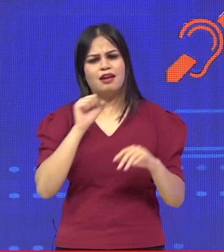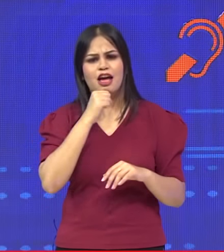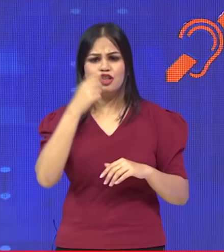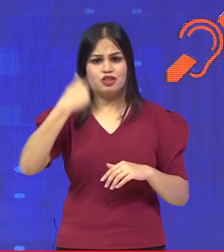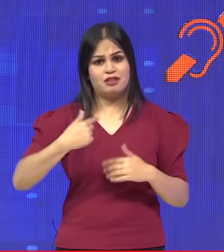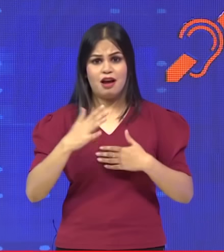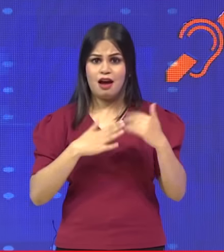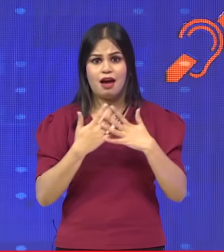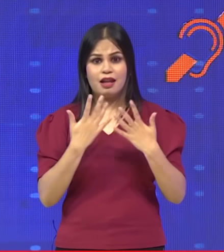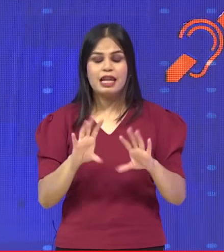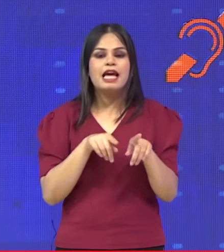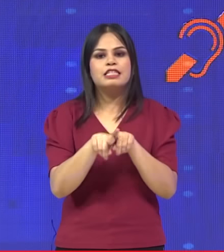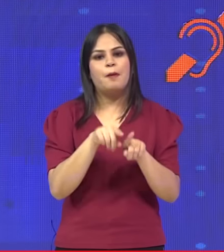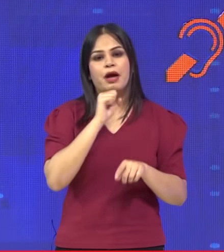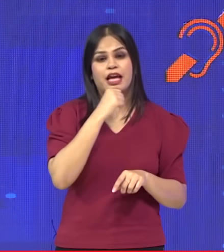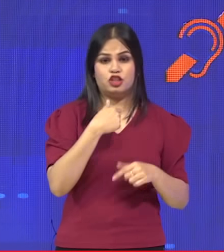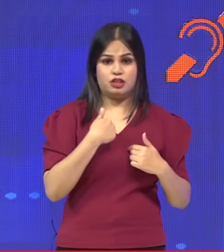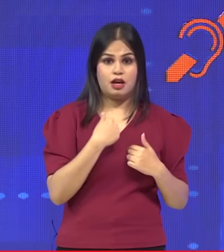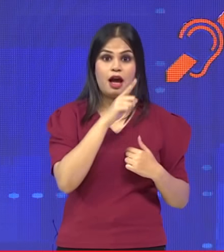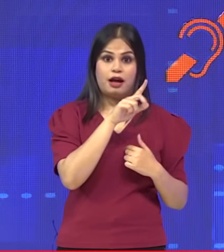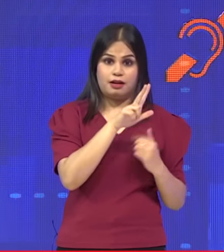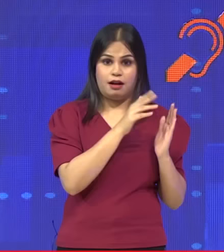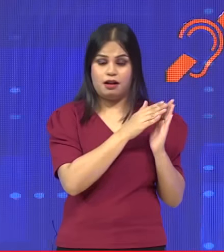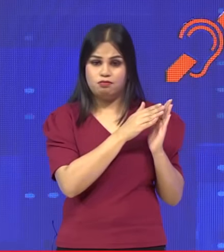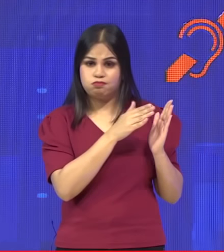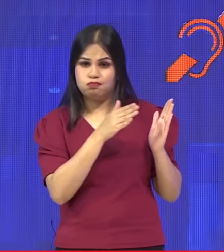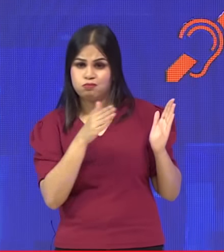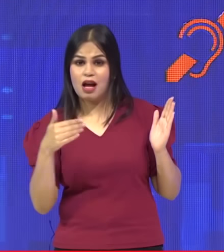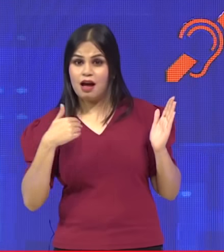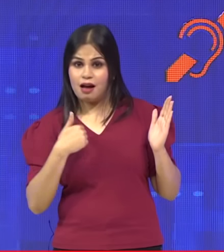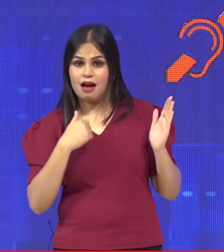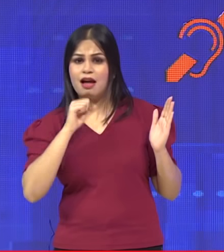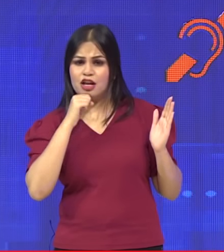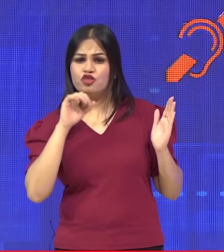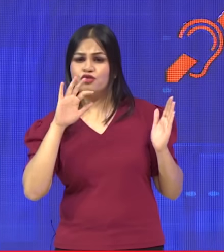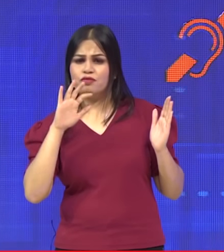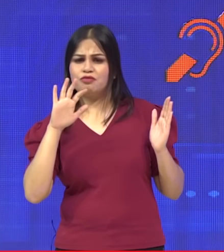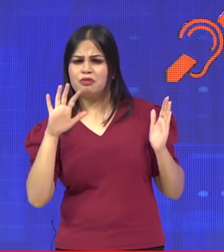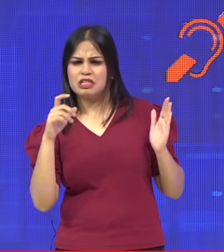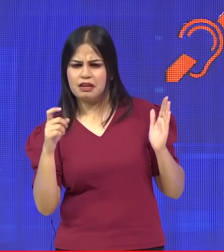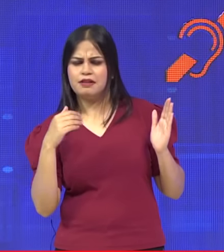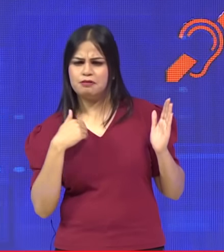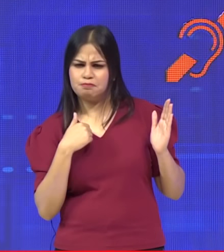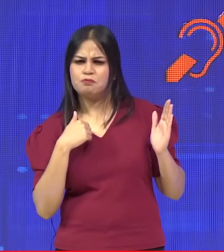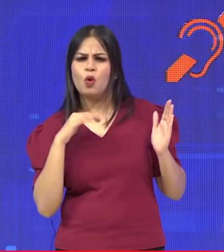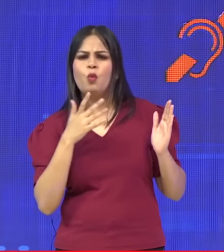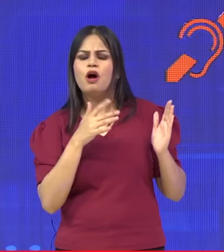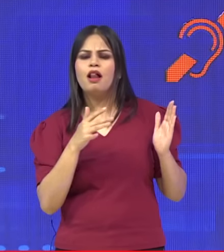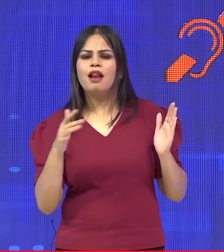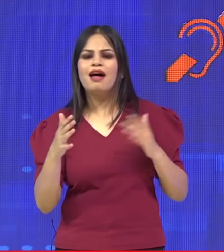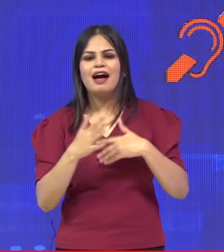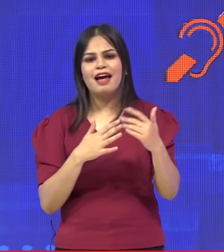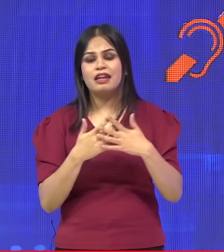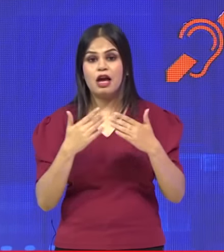फ्रॉम डी आगे ऑफ टीनएजर तू मी जंप्स तिल यू नो आई